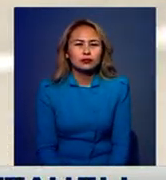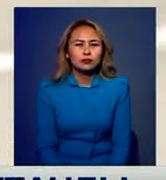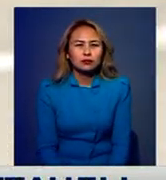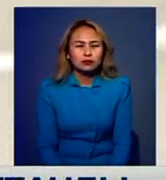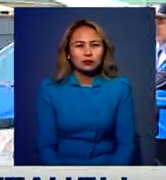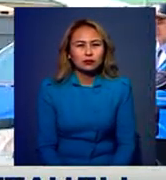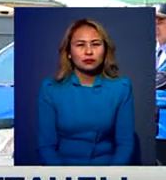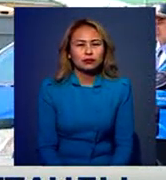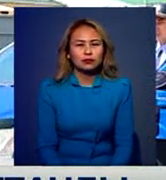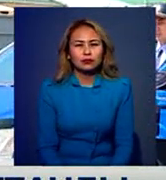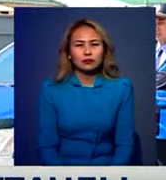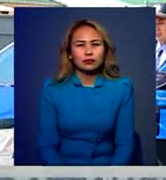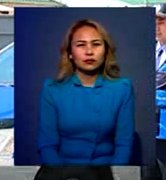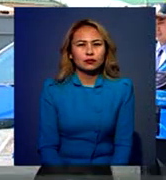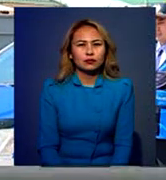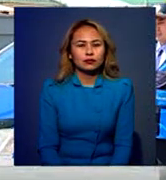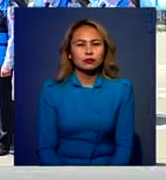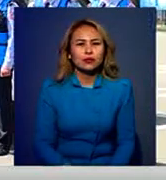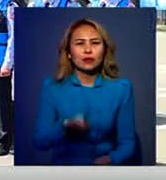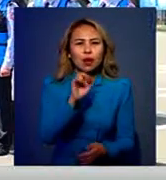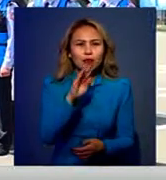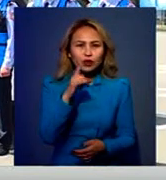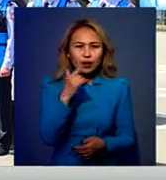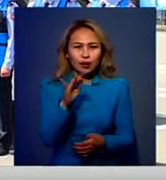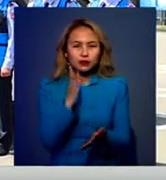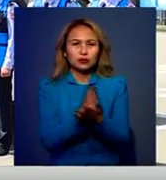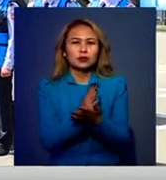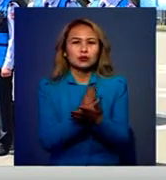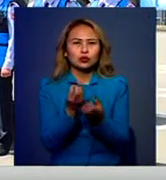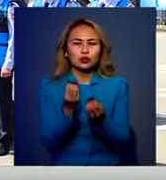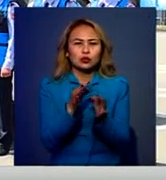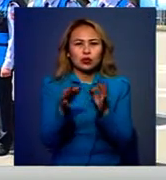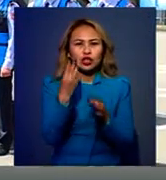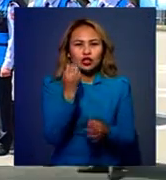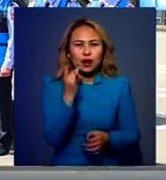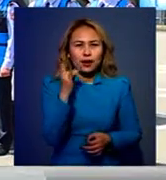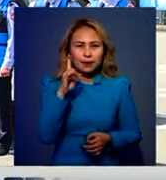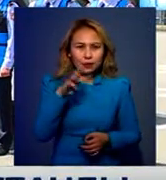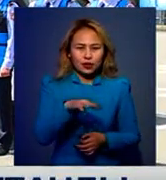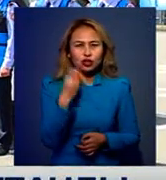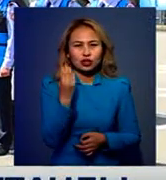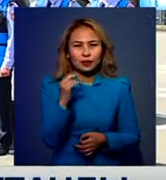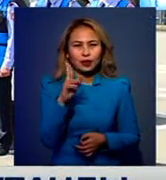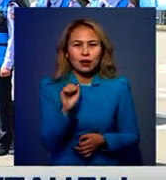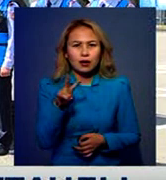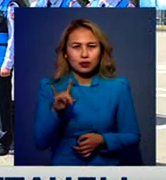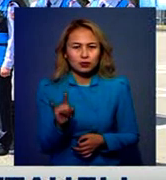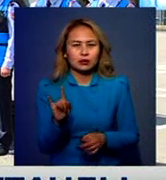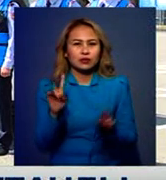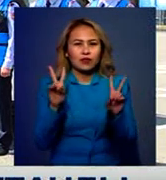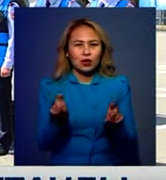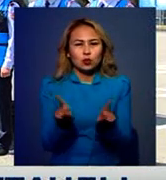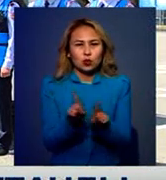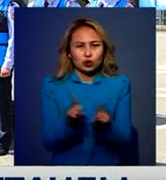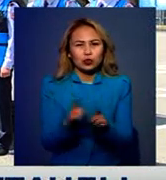Алматы облысы бойынша бізде әлде жерлер бар, Қапшығай демалыс орны бар. Және мына Шарын шатқанын білесіздер, Шарын шатқалы, Көлсай көлі,